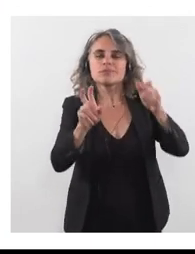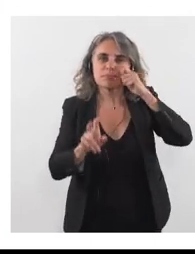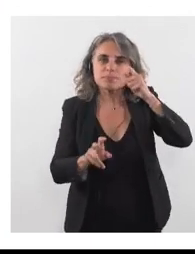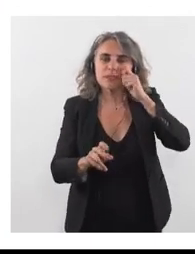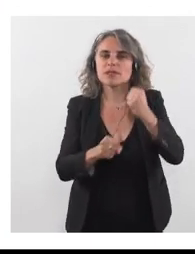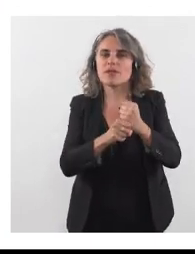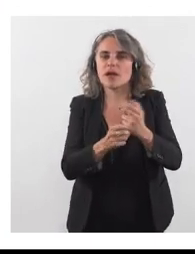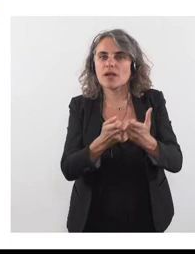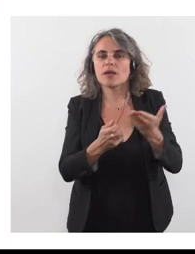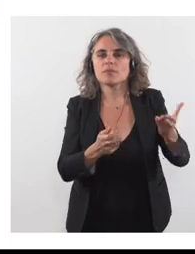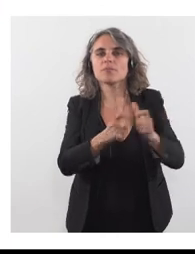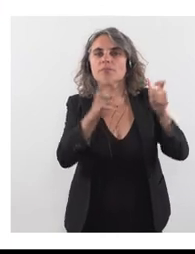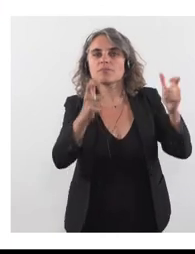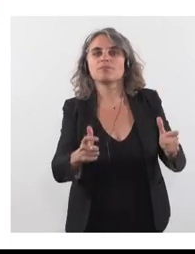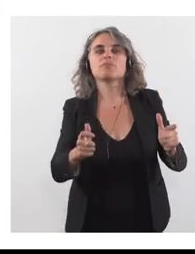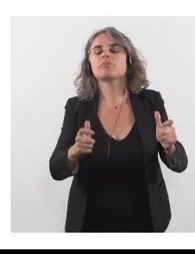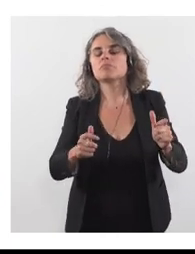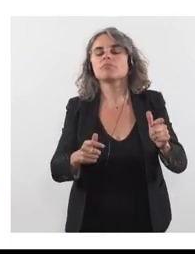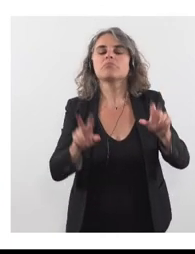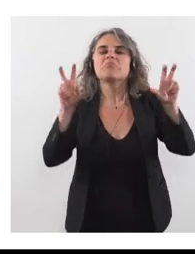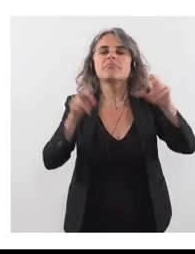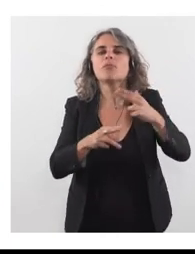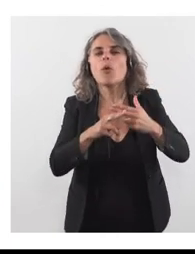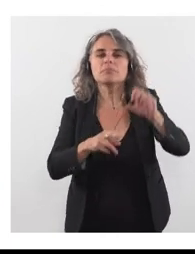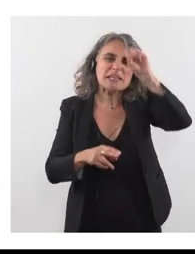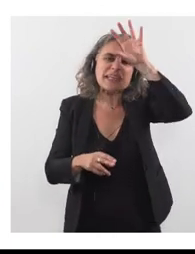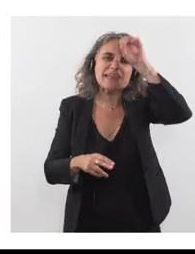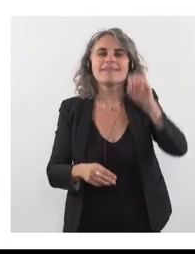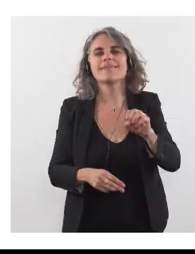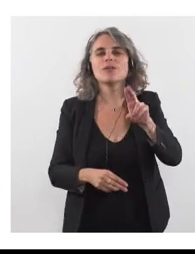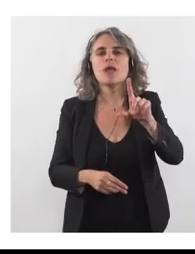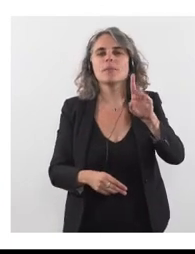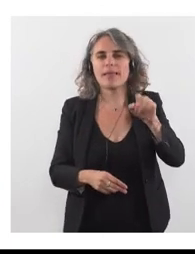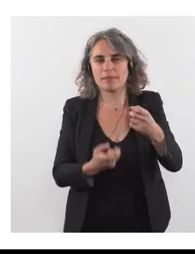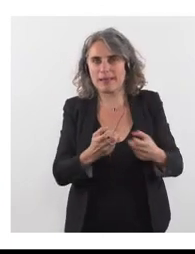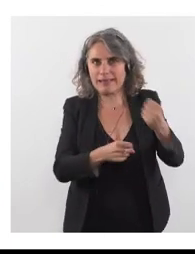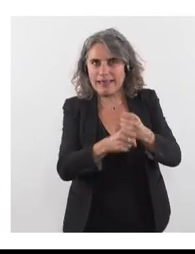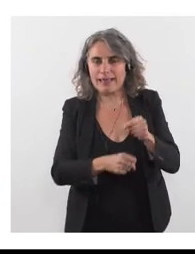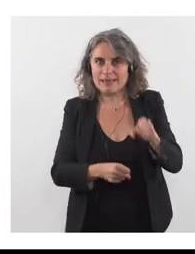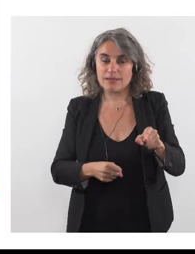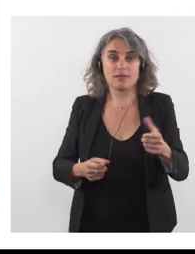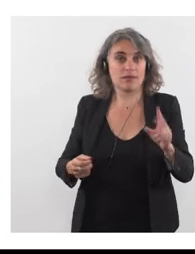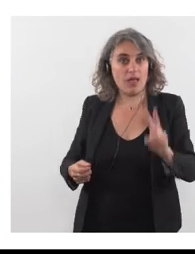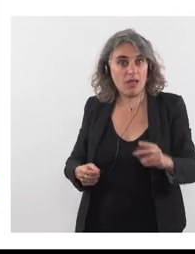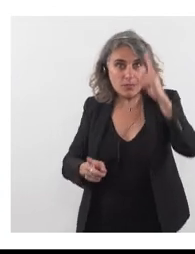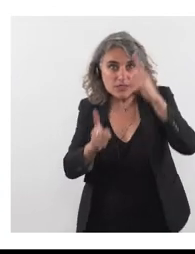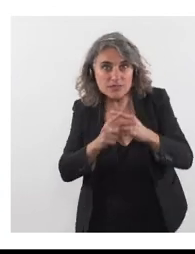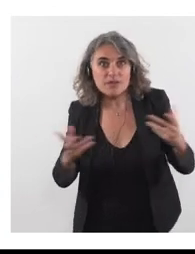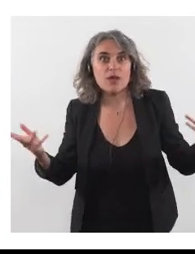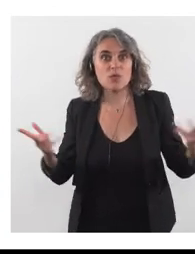notamment la clinique qu'on a montée à l'ULB, mais pas uniquement celle-là. Et elle permet aussi, dans des